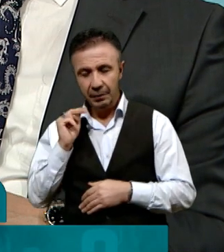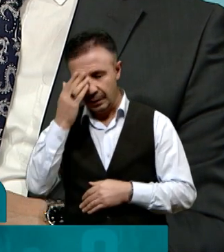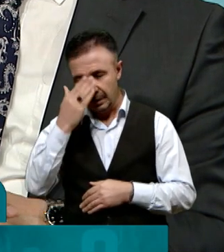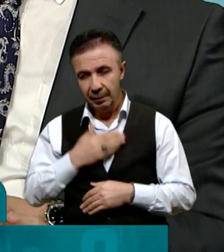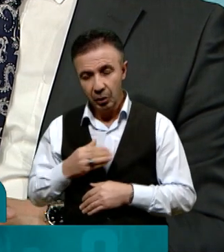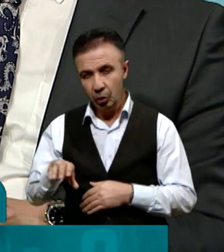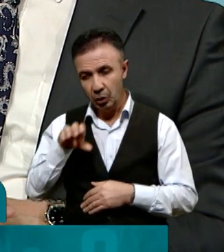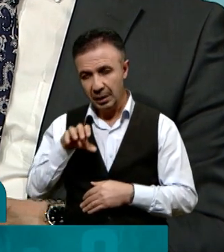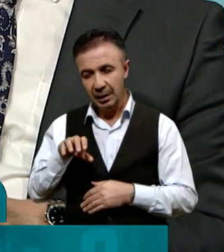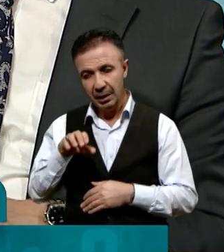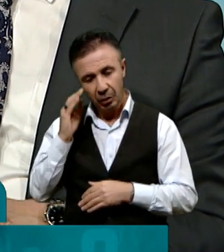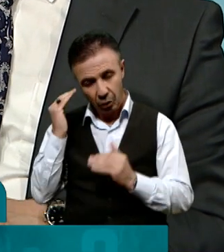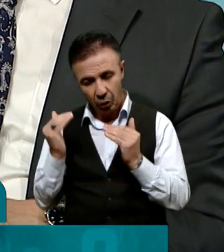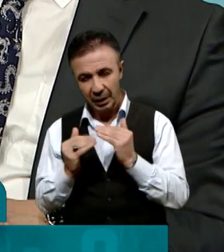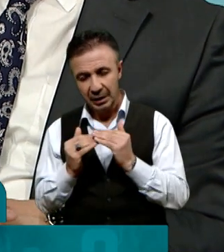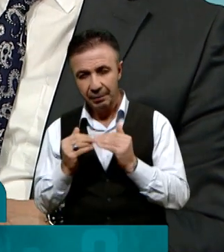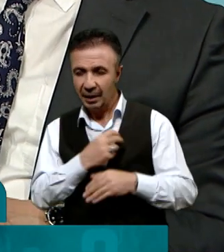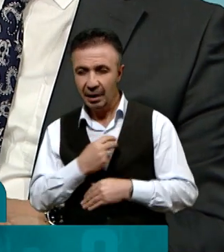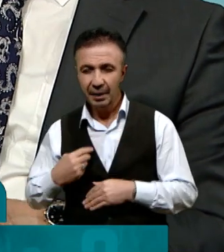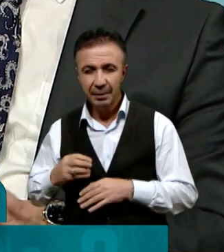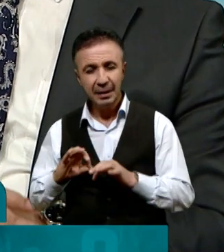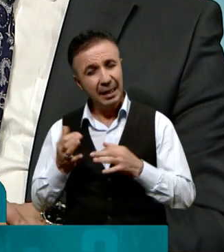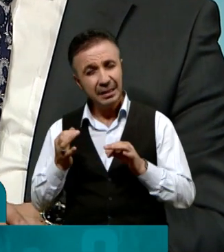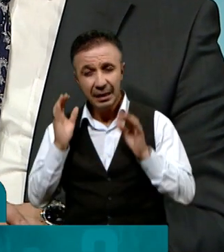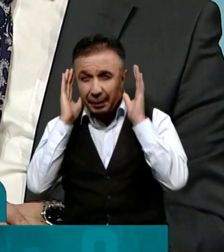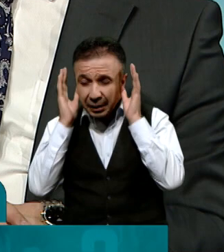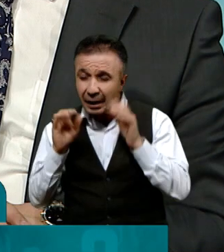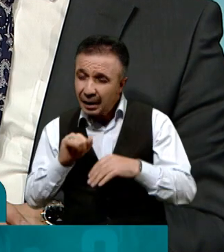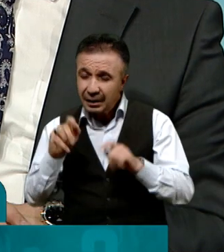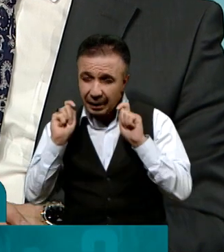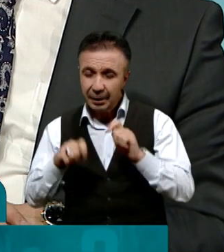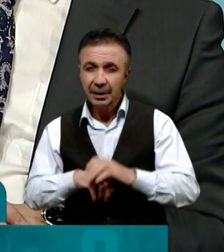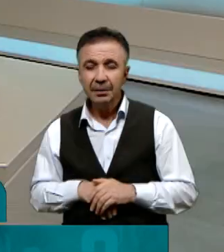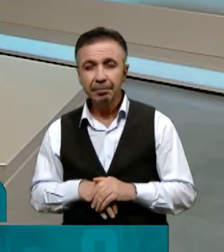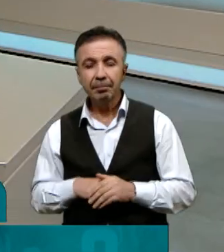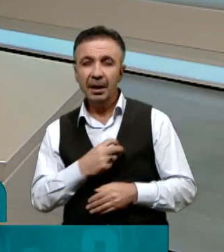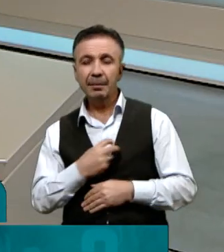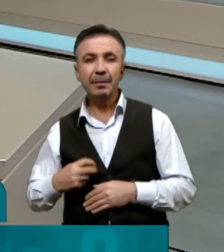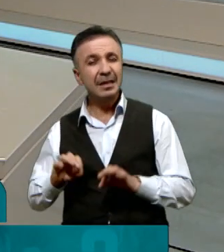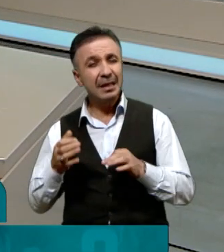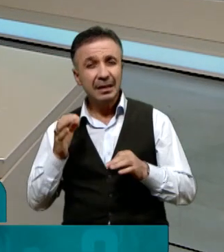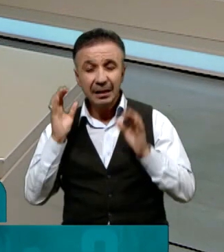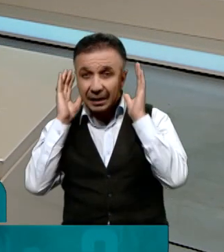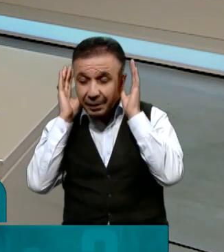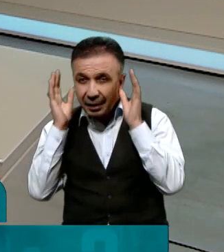örnek alacağız. O nasıl yaptıysa biz de onu yapacağız. Peki o nasıl kılardı? Bu konuda da teşviği de